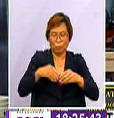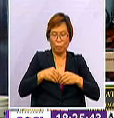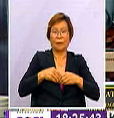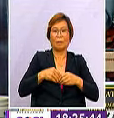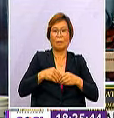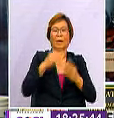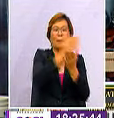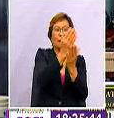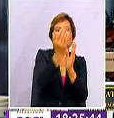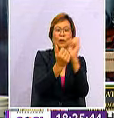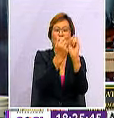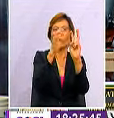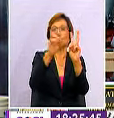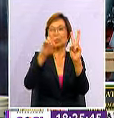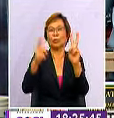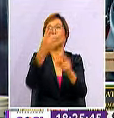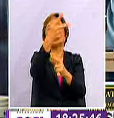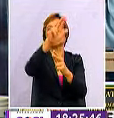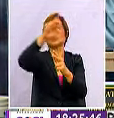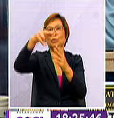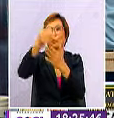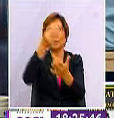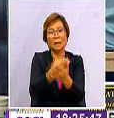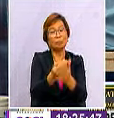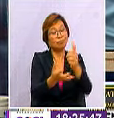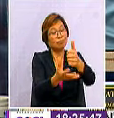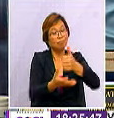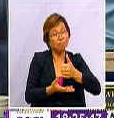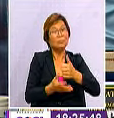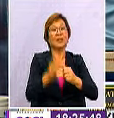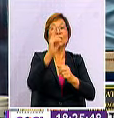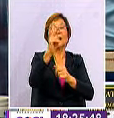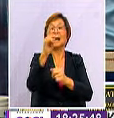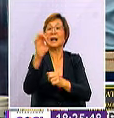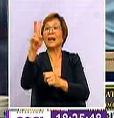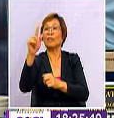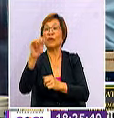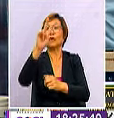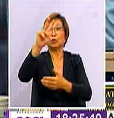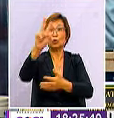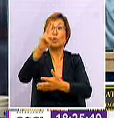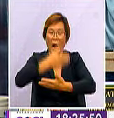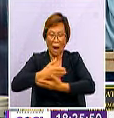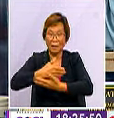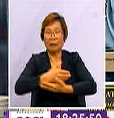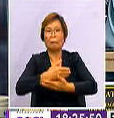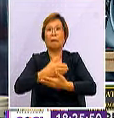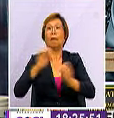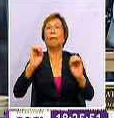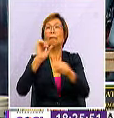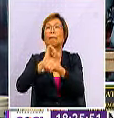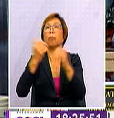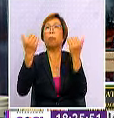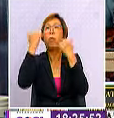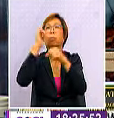di bawah belanjawan 2021 bernilai RM13,000. Kedua, Encik Kevin yang mempunyai dua orang anak baru saja kehilangan pekerjaan